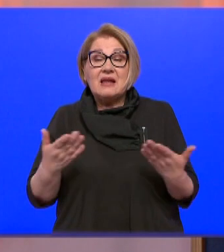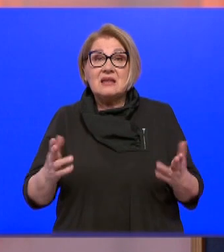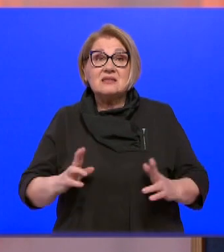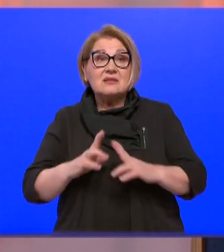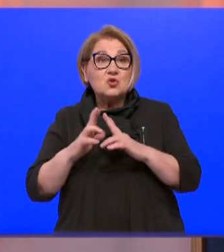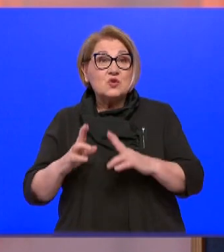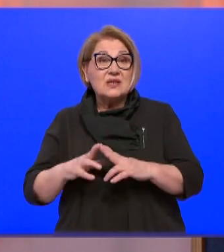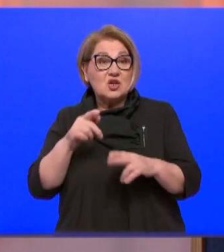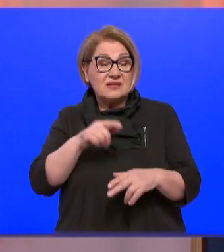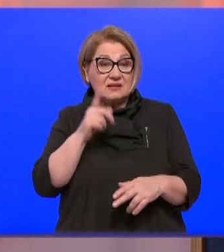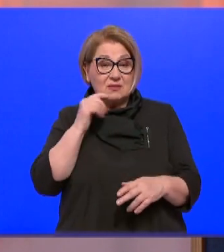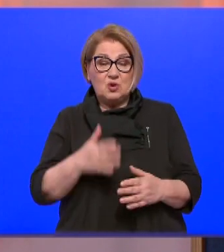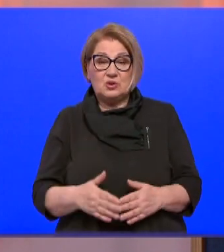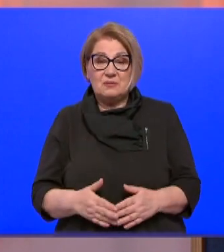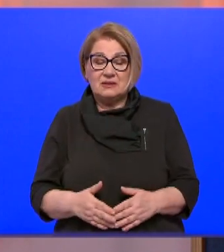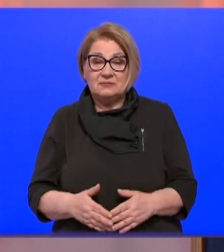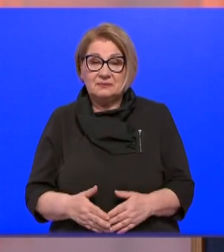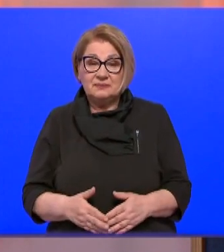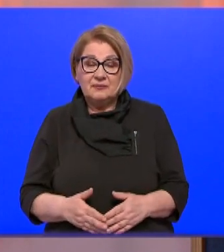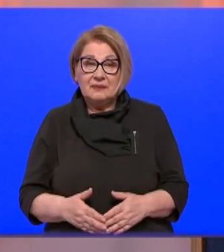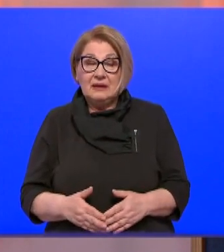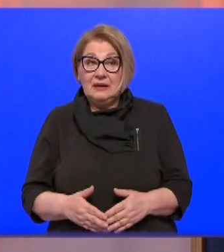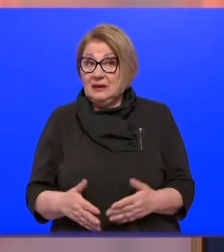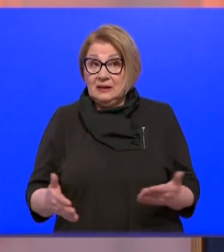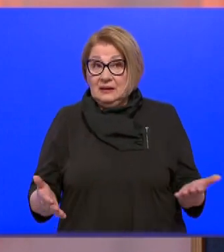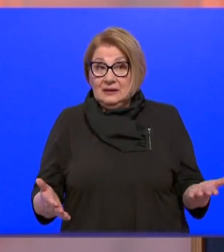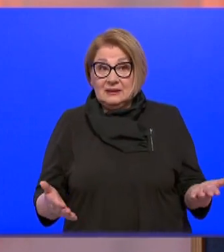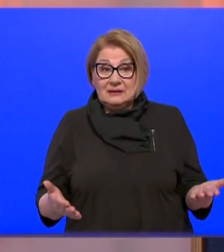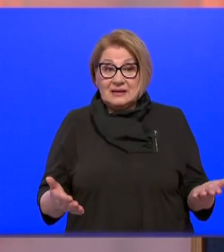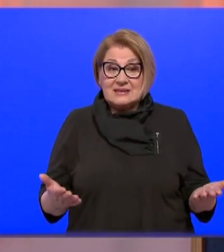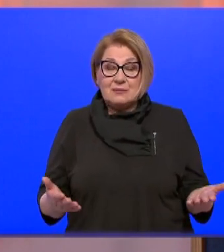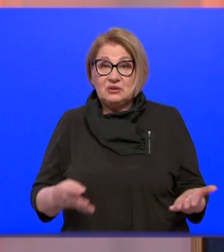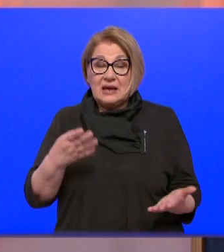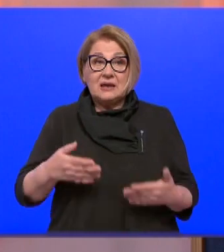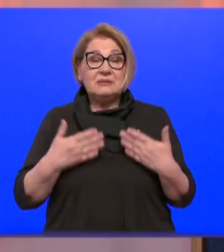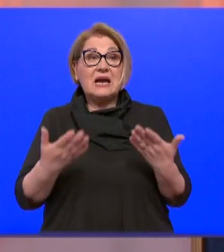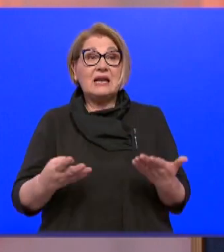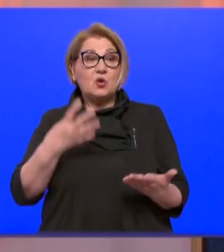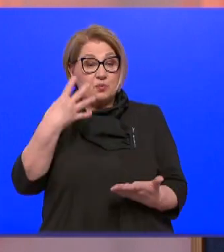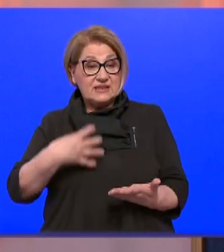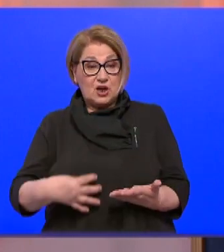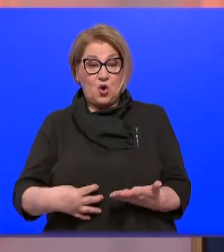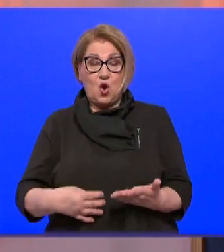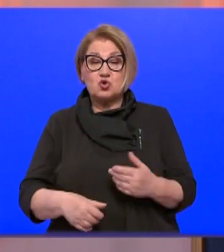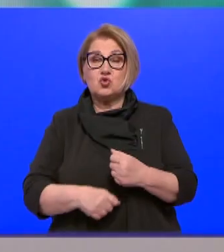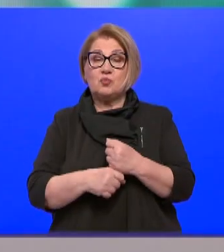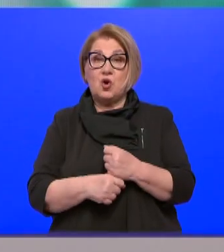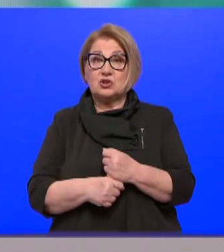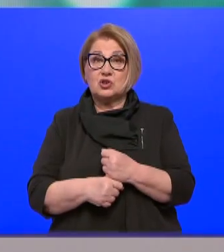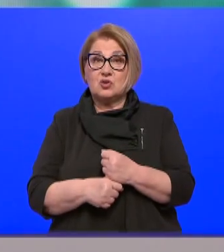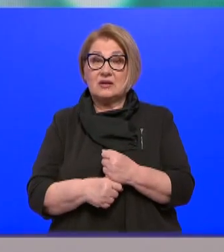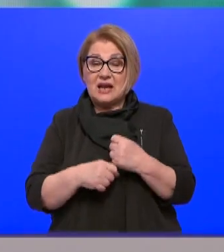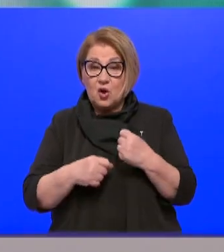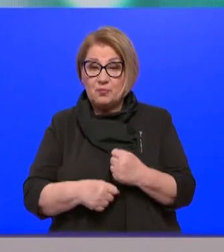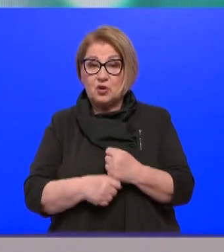nalazi. Ne samo da im da nekakvu psihološku potporu, nego jednostavno